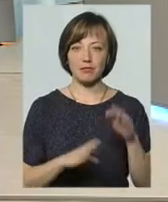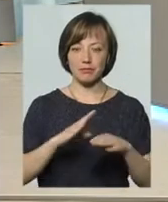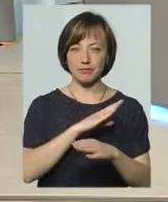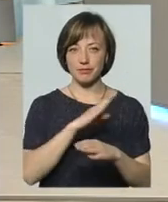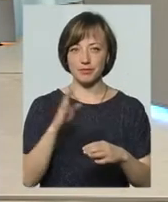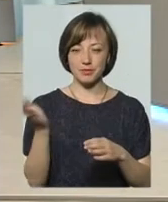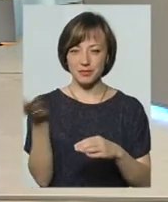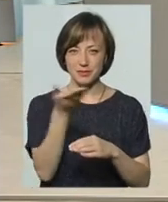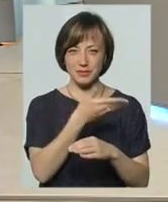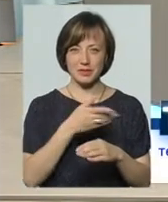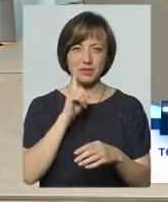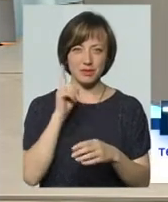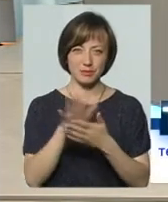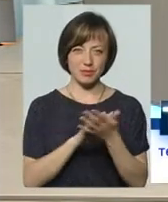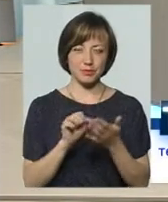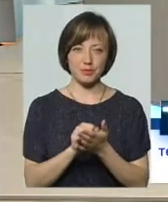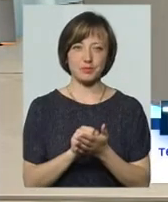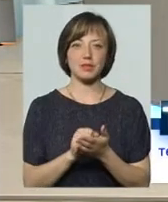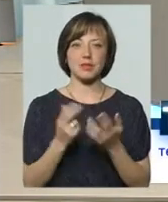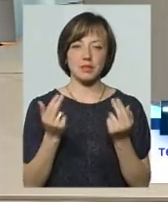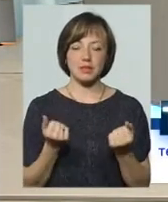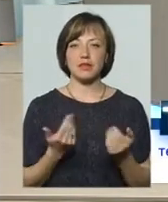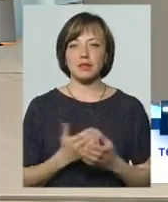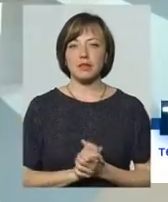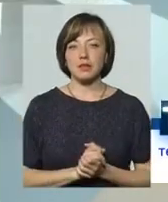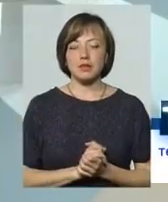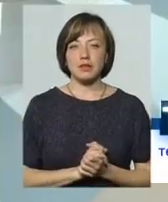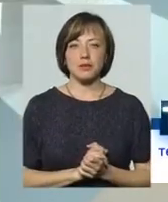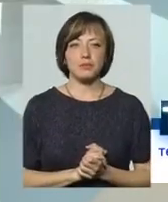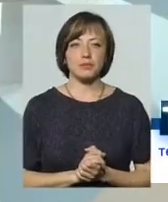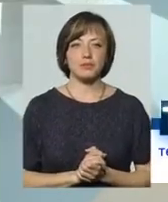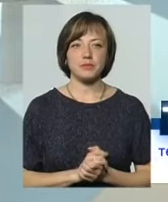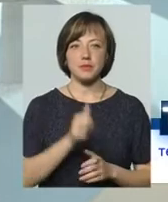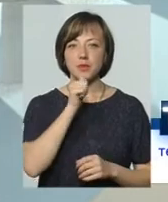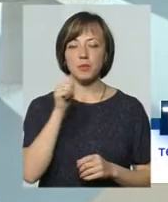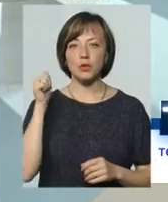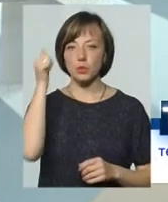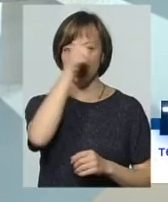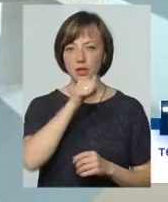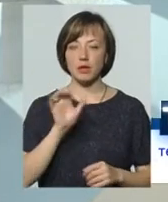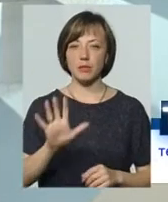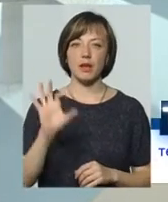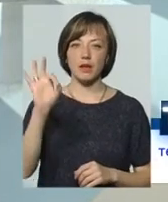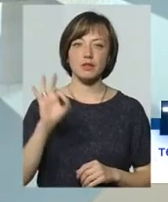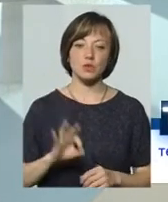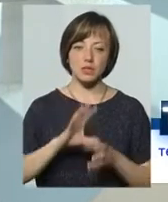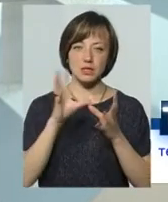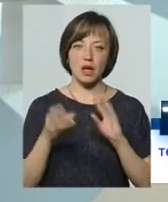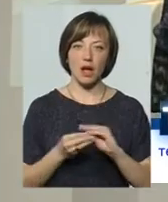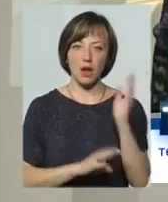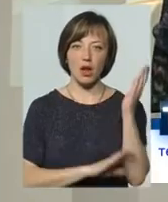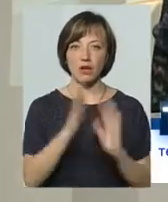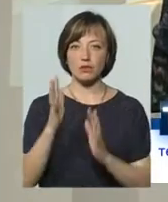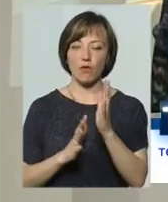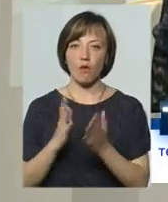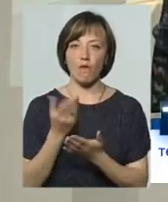теж багатьох так, в цілому взяти цифру, що за минулий рік 5% загального нашого фонду лісового було